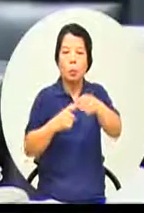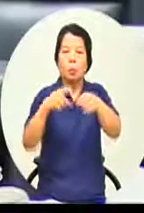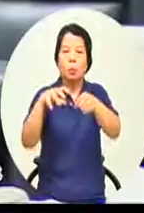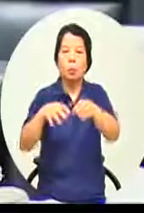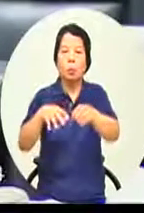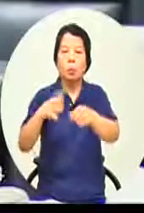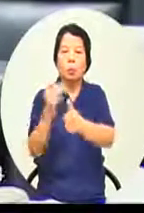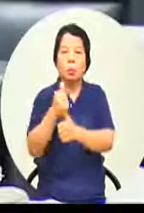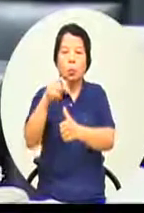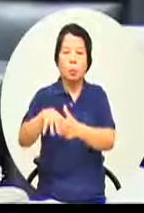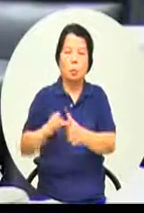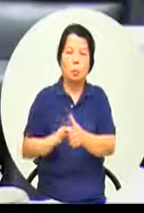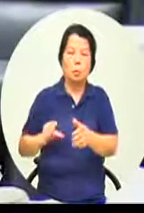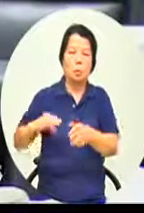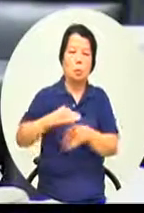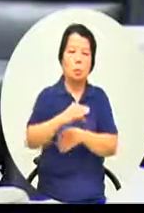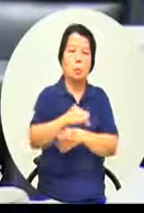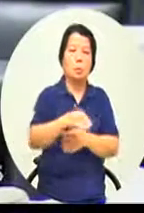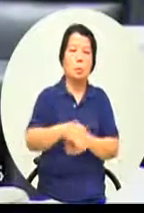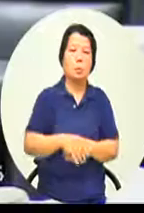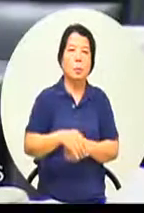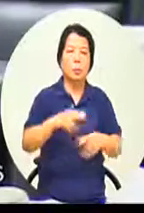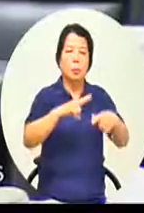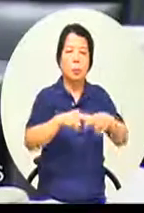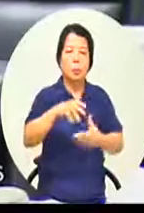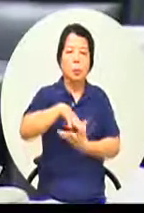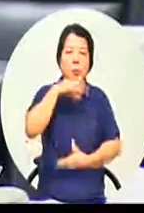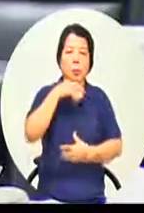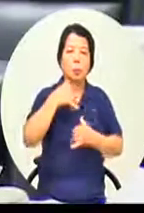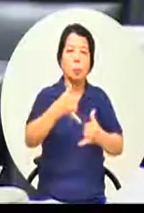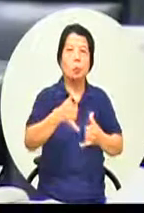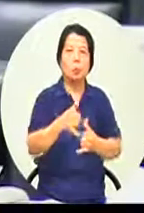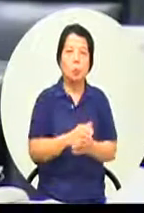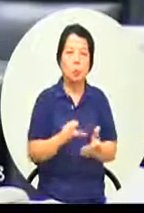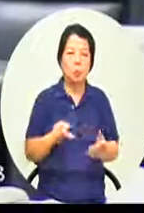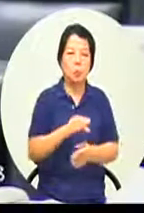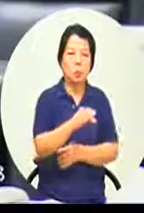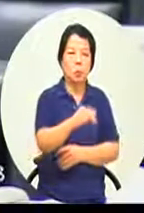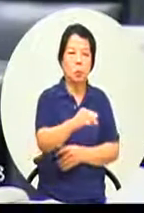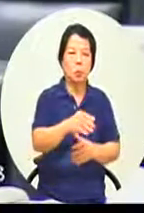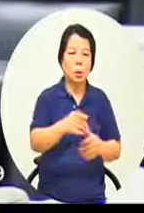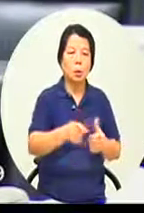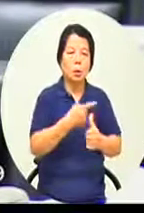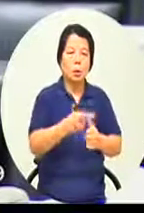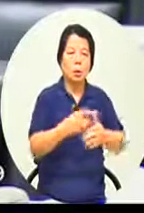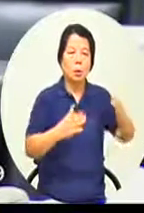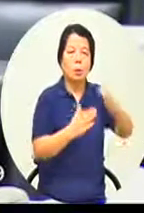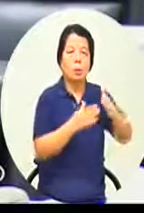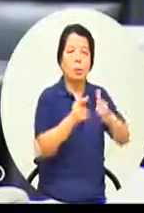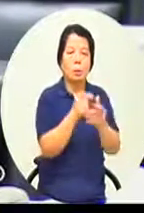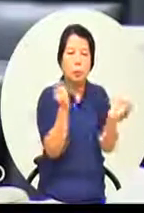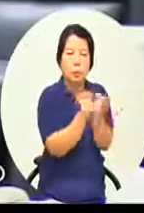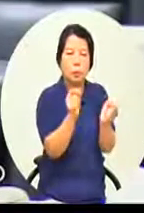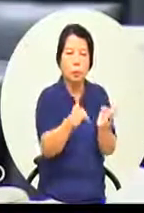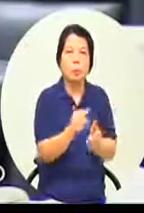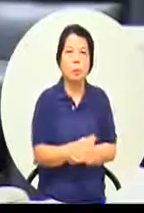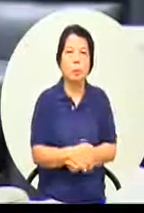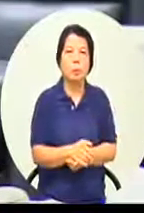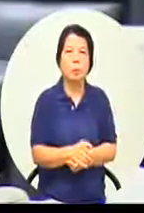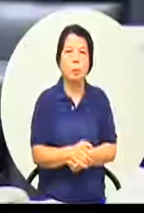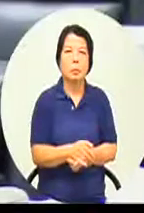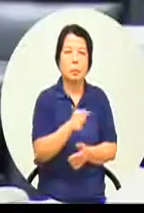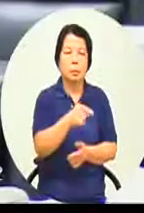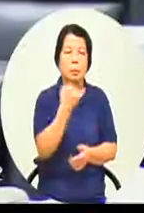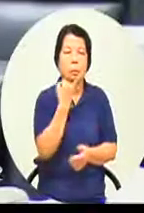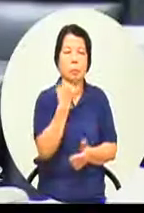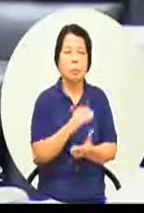的左转介寿路口，我就说他到有这站，其实这站跟我们的先锋路口这站是很近的啊，事实上它这个是